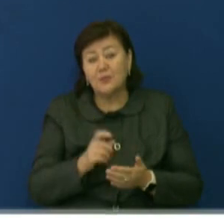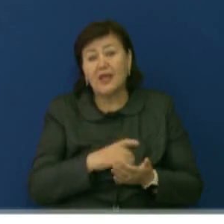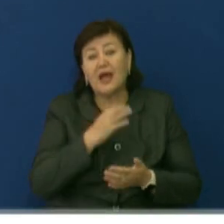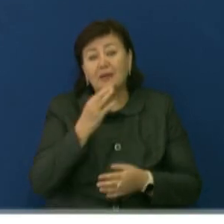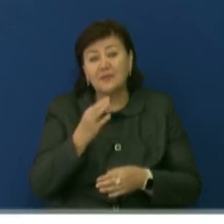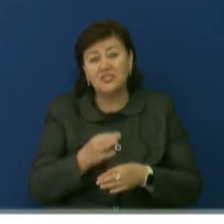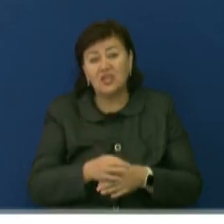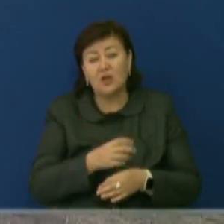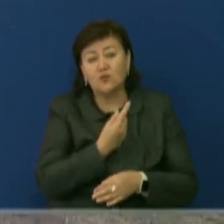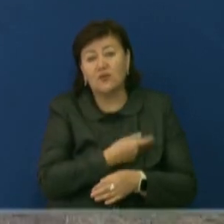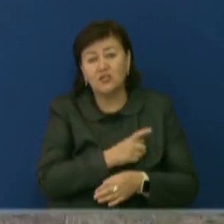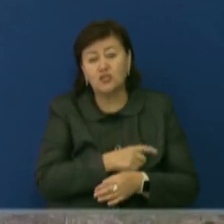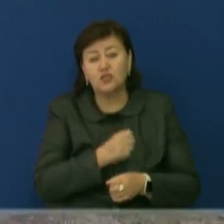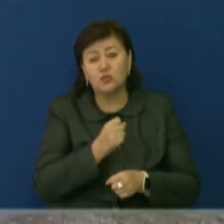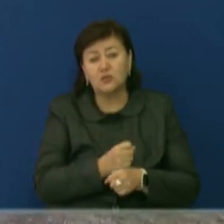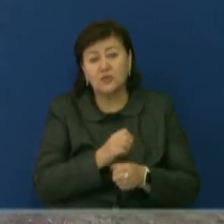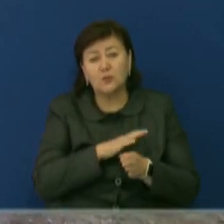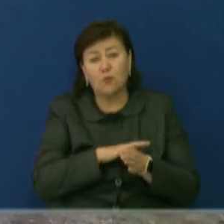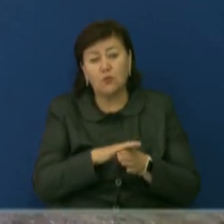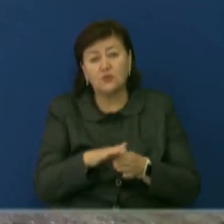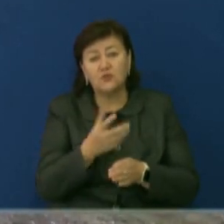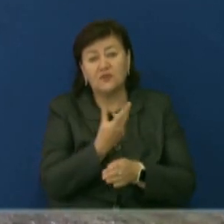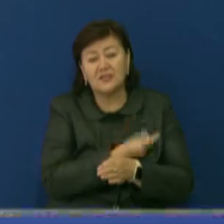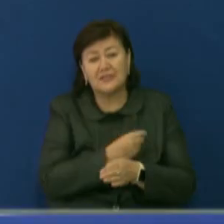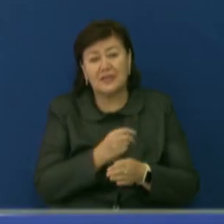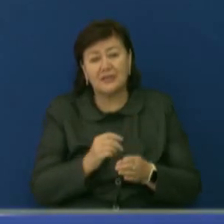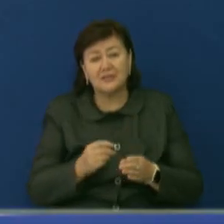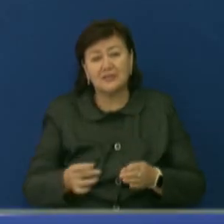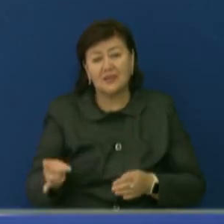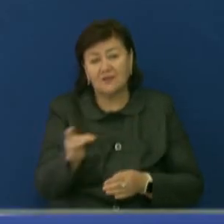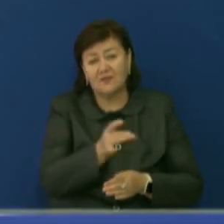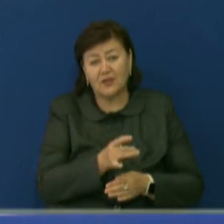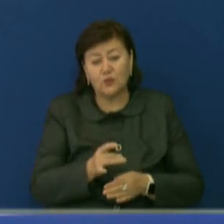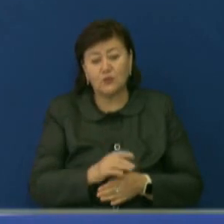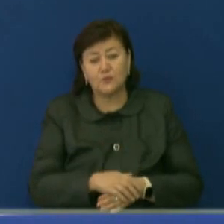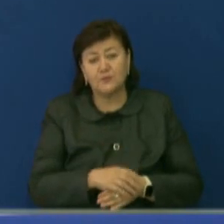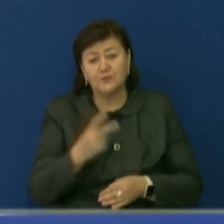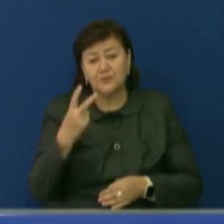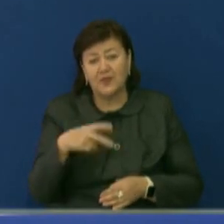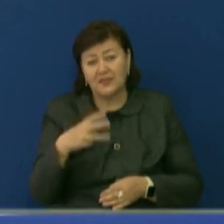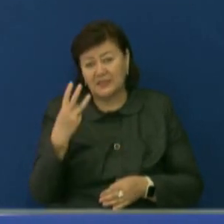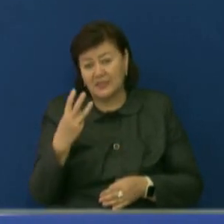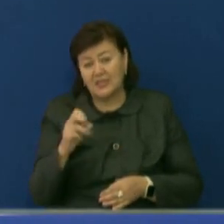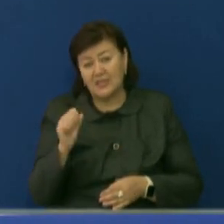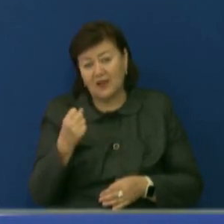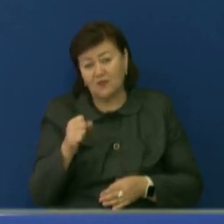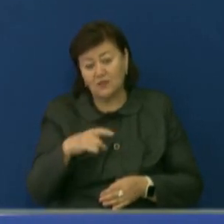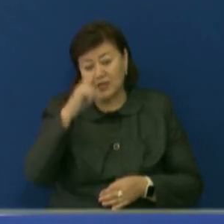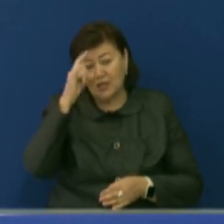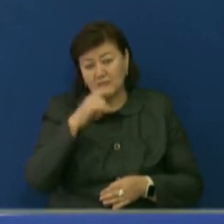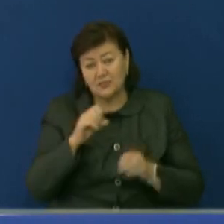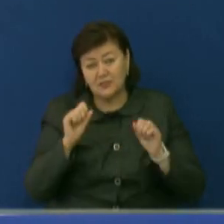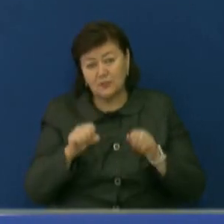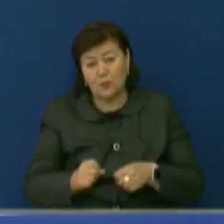Самат Секенов, Ержан Жакып, Серик Нуртазинов, телеканал «Семей». С 23 августа казахстанцы смогут